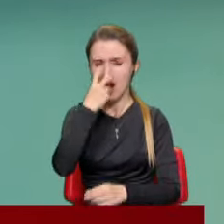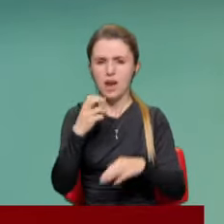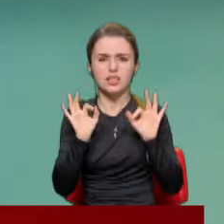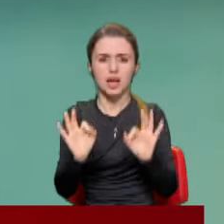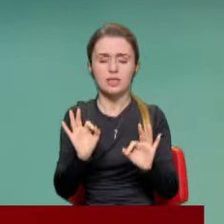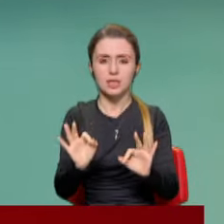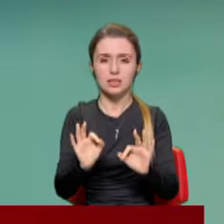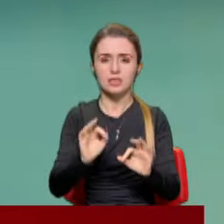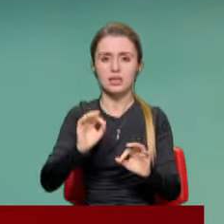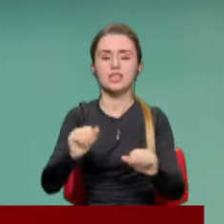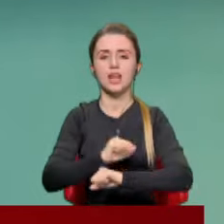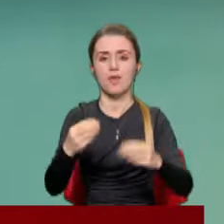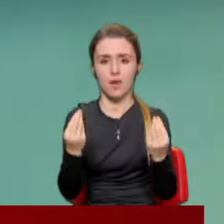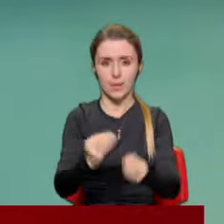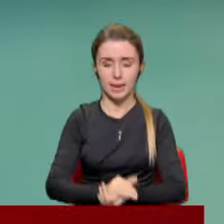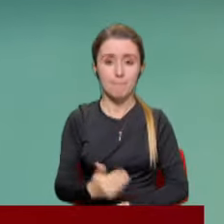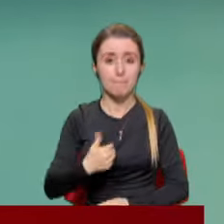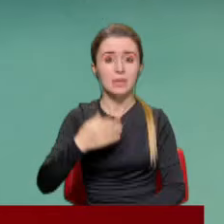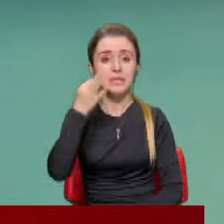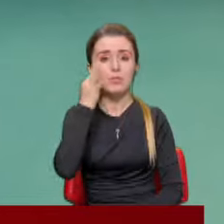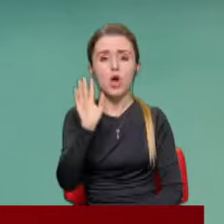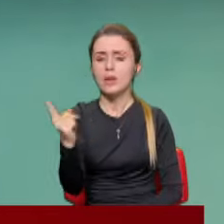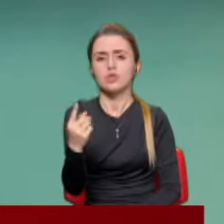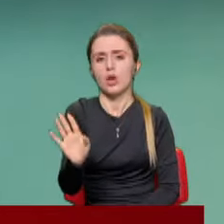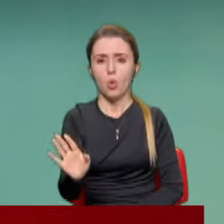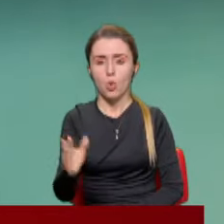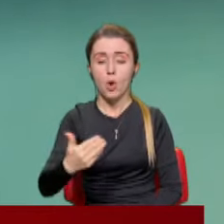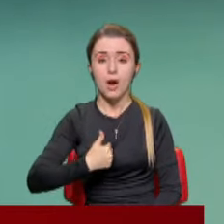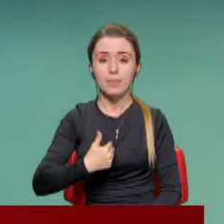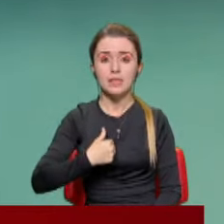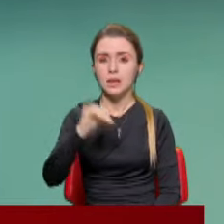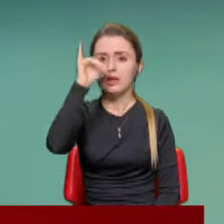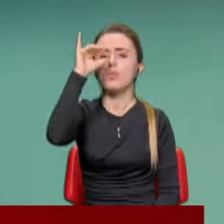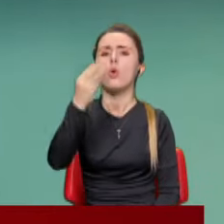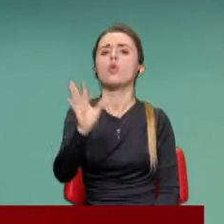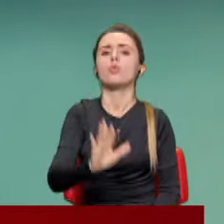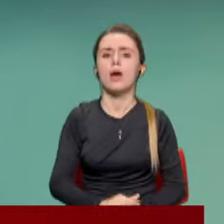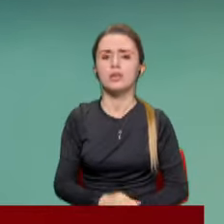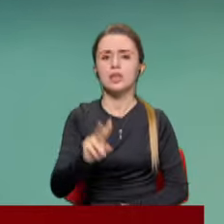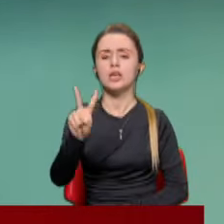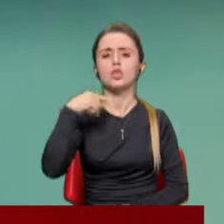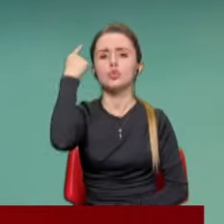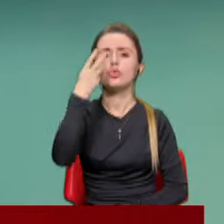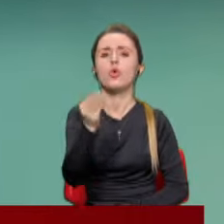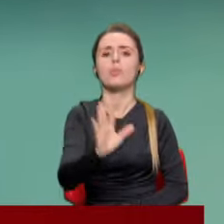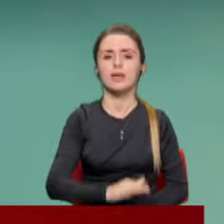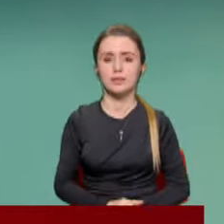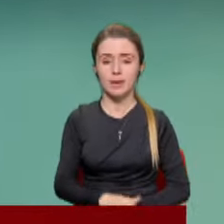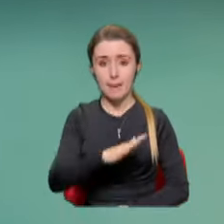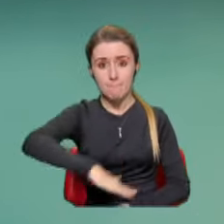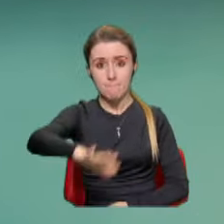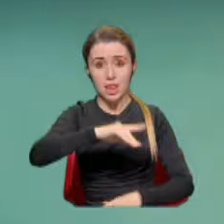hassasiyetinizi istismar etmektir. Bizim öyle bir gündemimiz yok. Bizde kibir olmaz, riyakarlık olmaz.